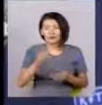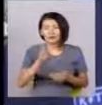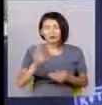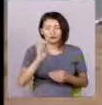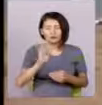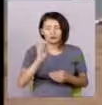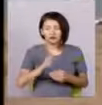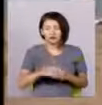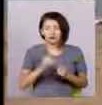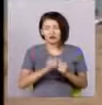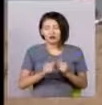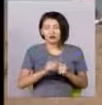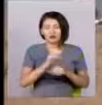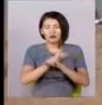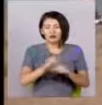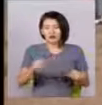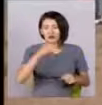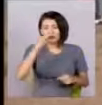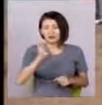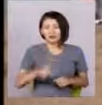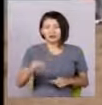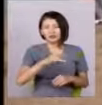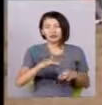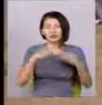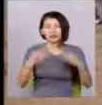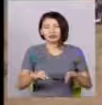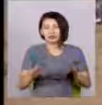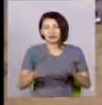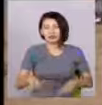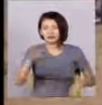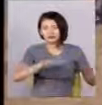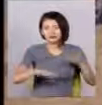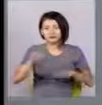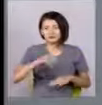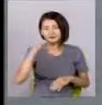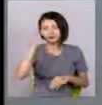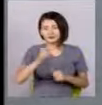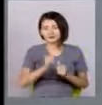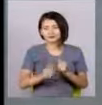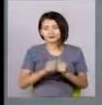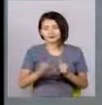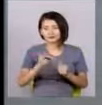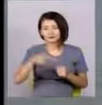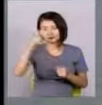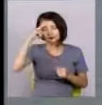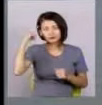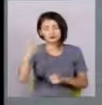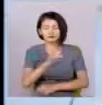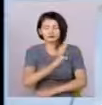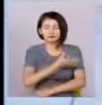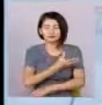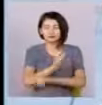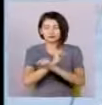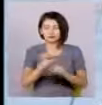сығып кере жоқ. Сонымен мамандар ең әуелі рұқсат етілген орындарда ғана шомылуды ескертеді. Сондай-ақ қатты терлеп тұрып та суға түсуге